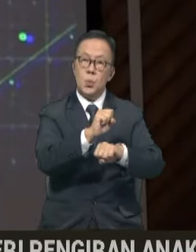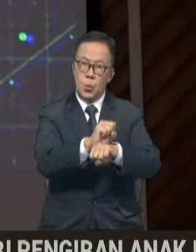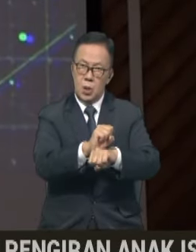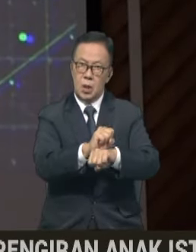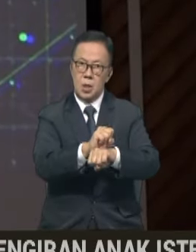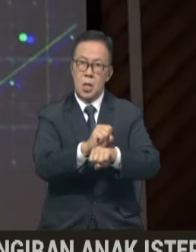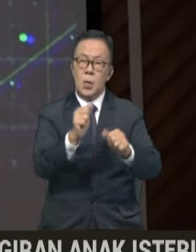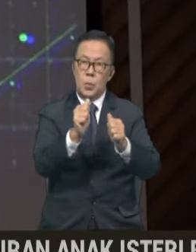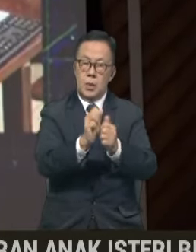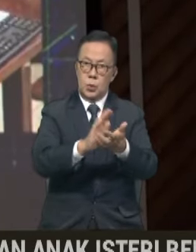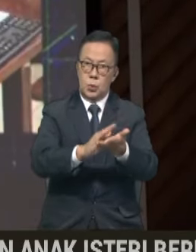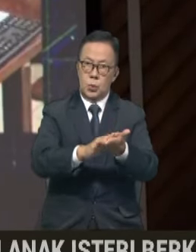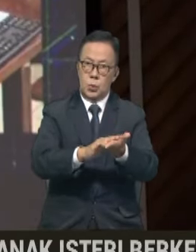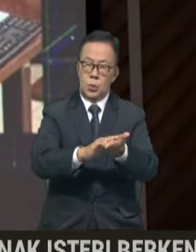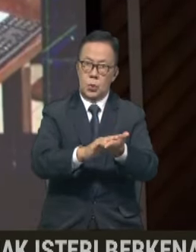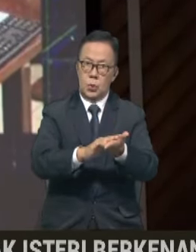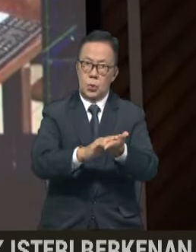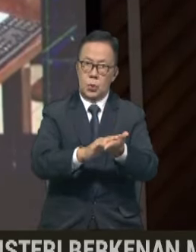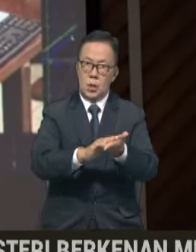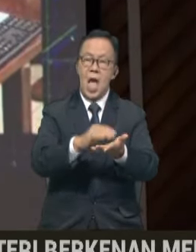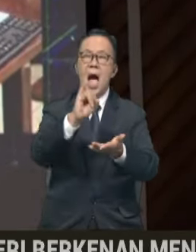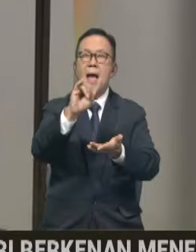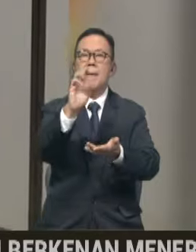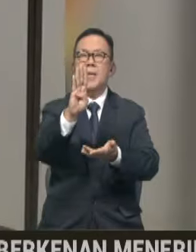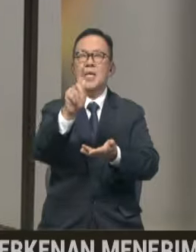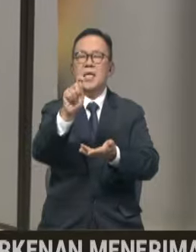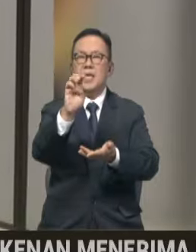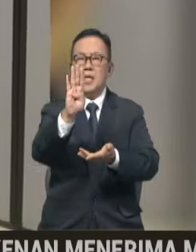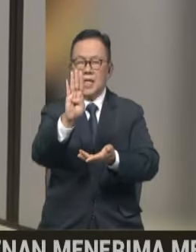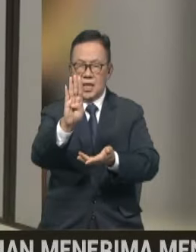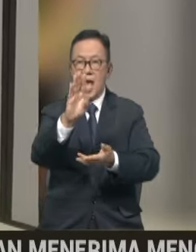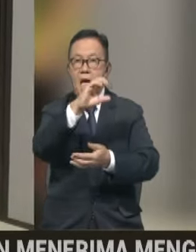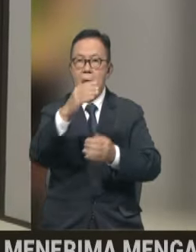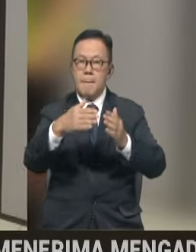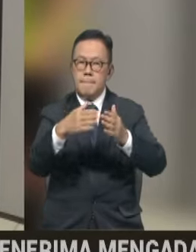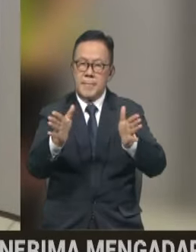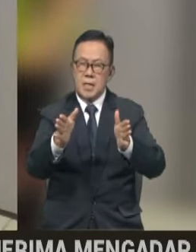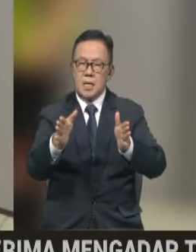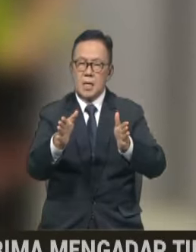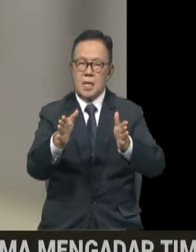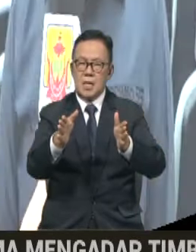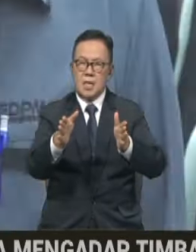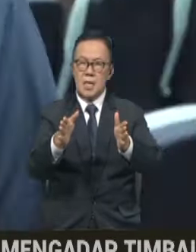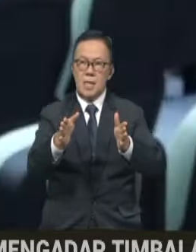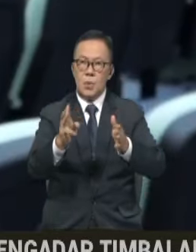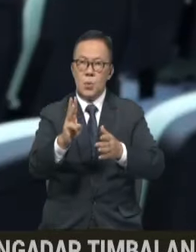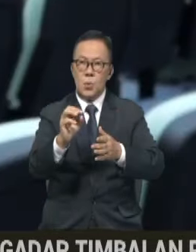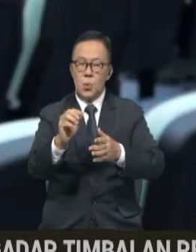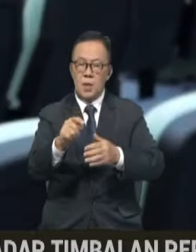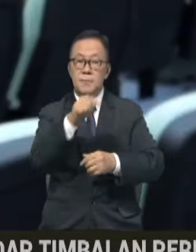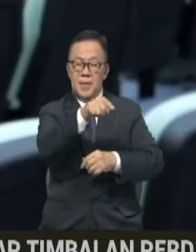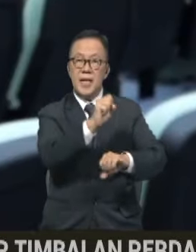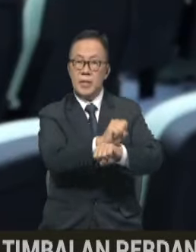kerjasama Institut Pendidikan Teknikal Brunei IBTE dan Big Pegawan Projek. Projek ini